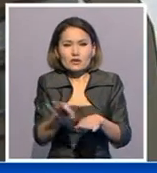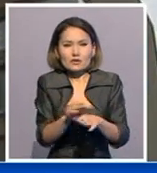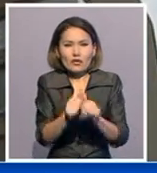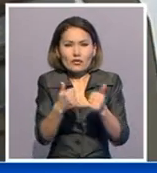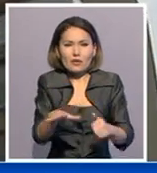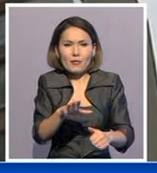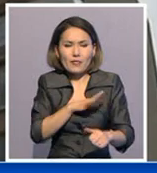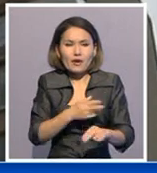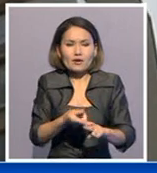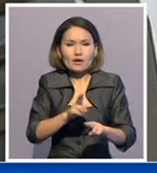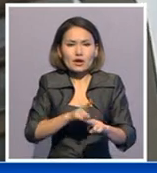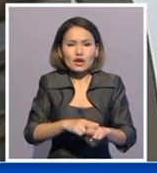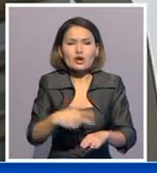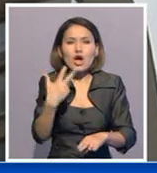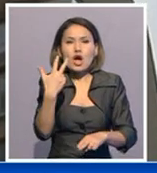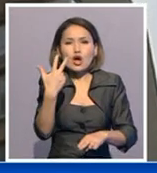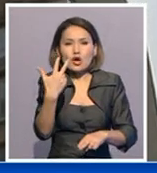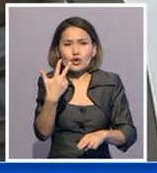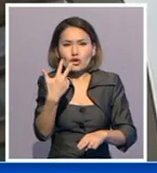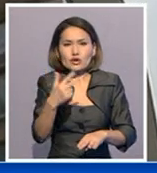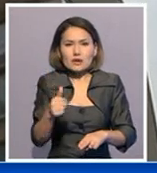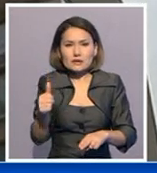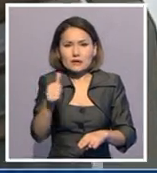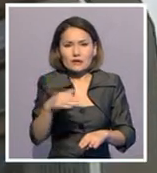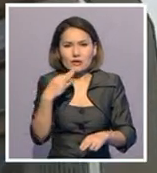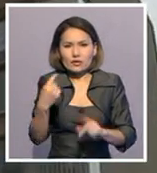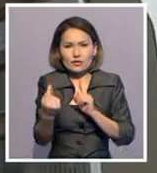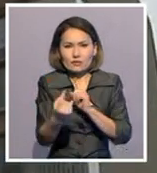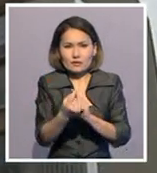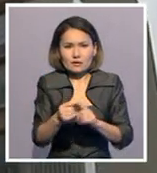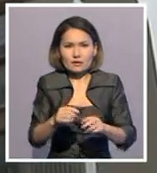де әділет органдары Канариковқа олымен аптасына 3 сағат кездесуге ғана рұқсат берген.